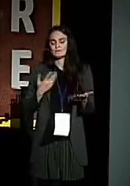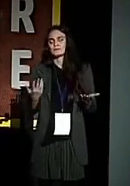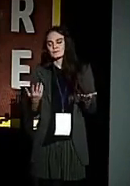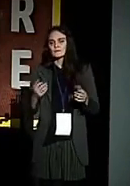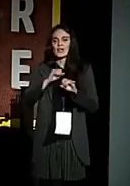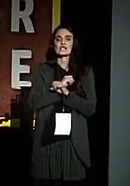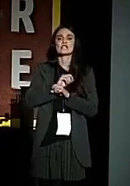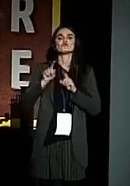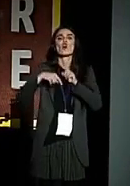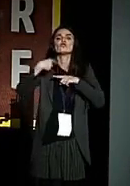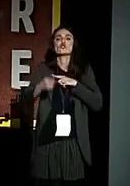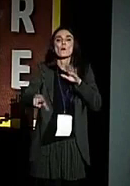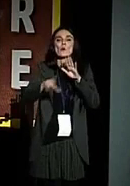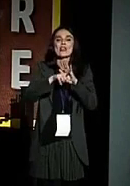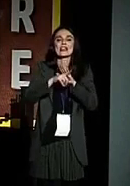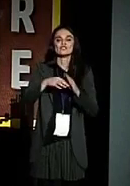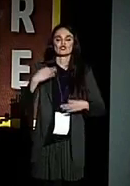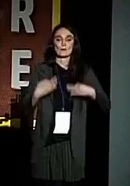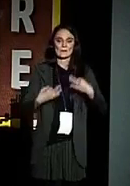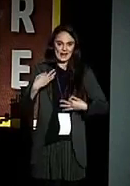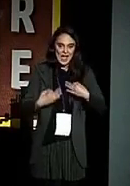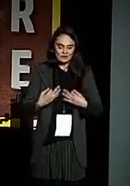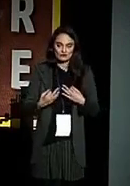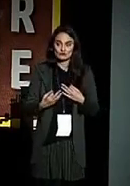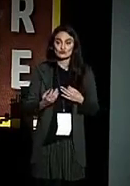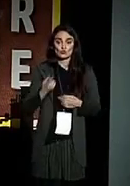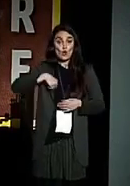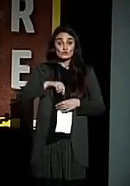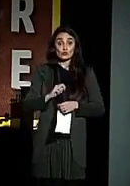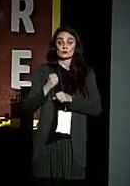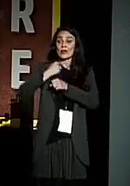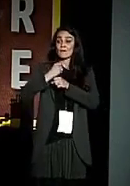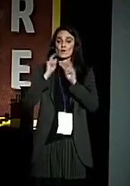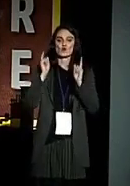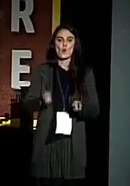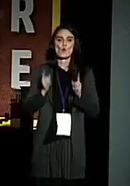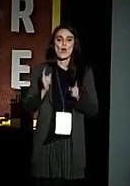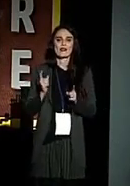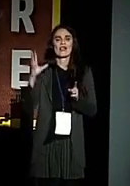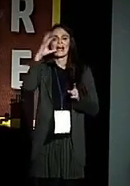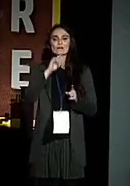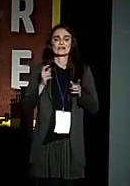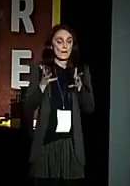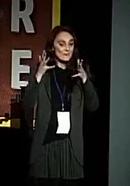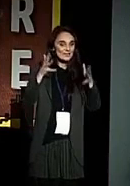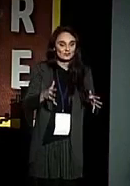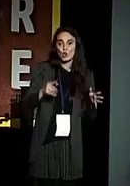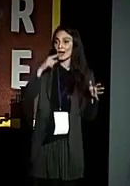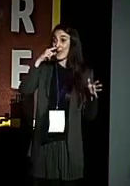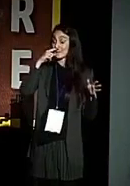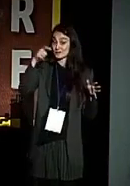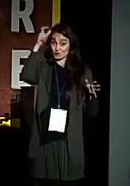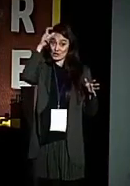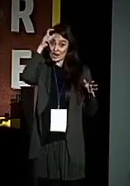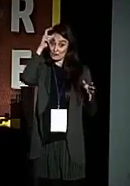discusso all'Abbazia, il compito nostro sia indicare quale missione, quale ambizione per questo governo,